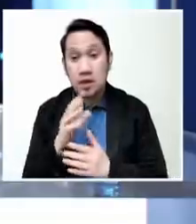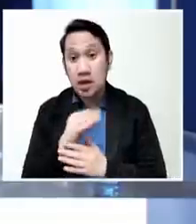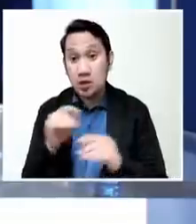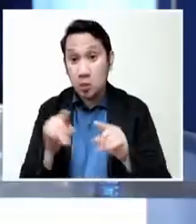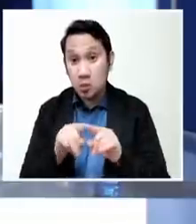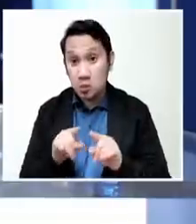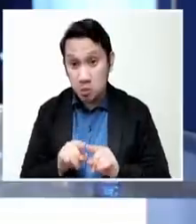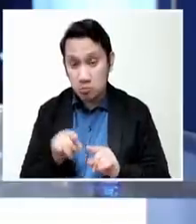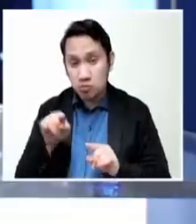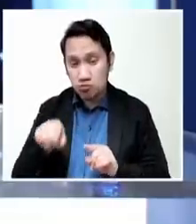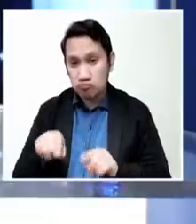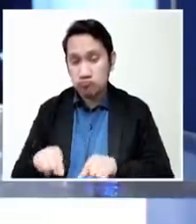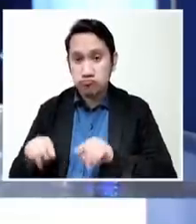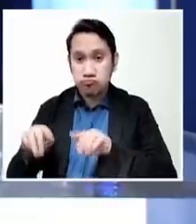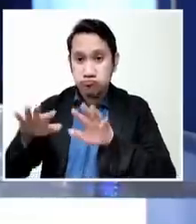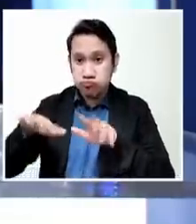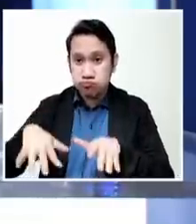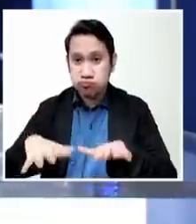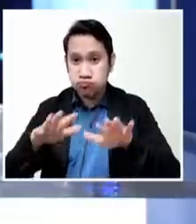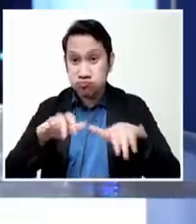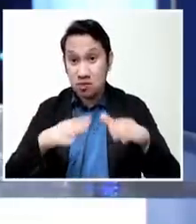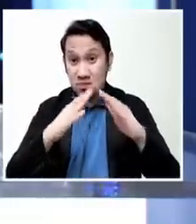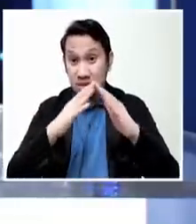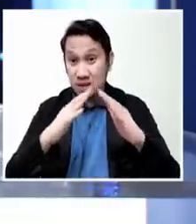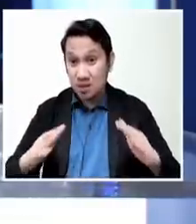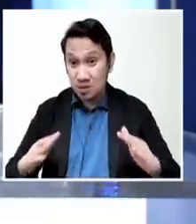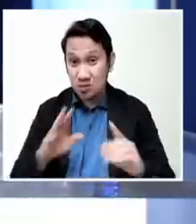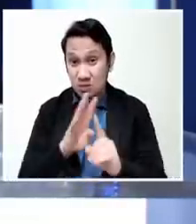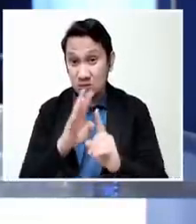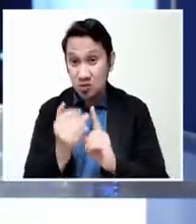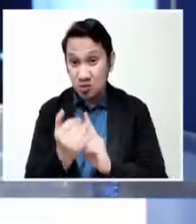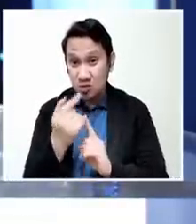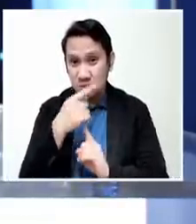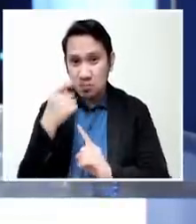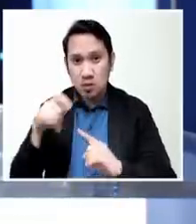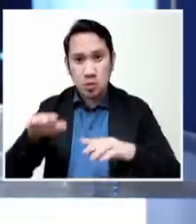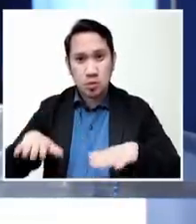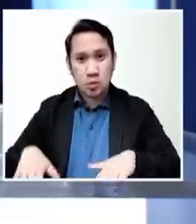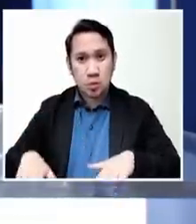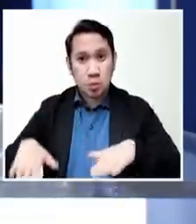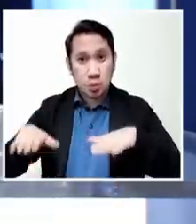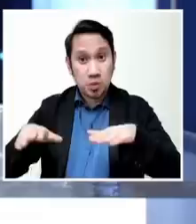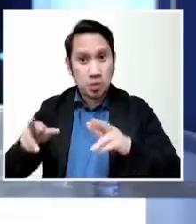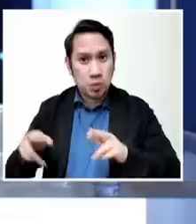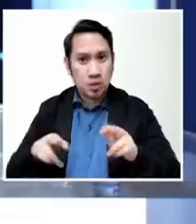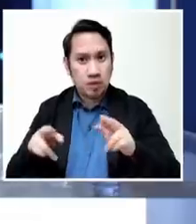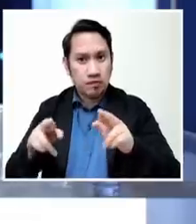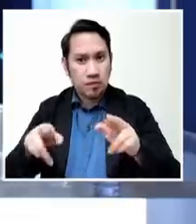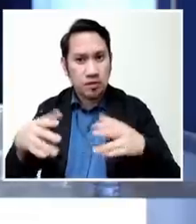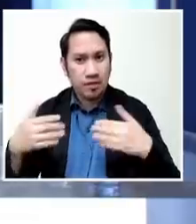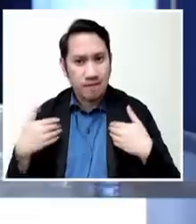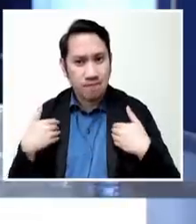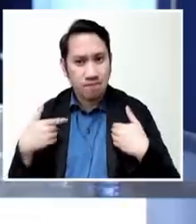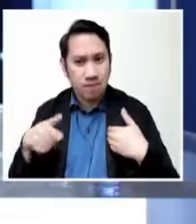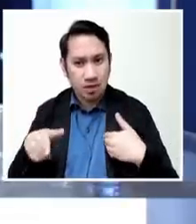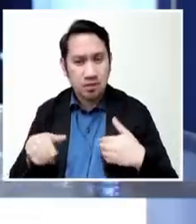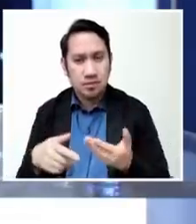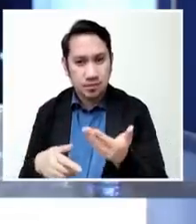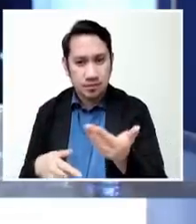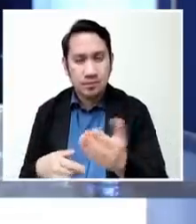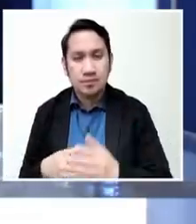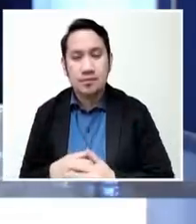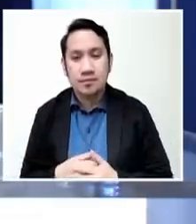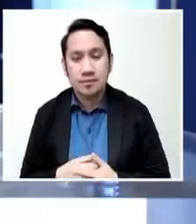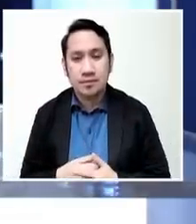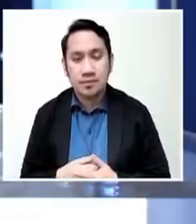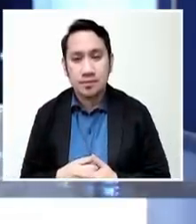tubig ang ilang mga tahanan sa barangay matapos umapaw ang Santo Tomas River. Exclusive,